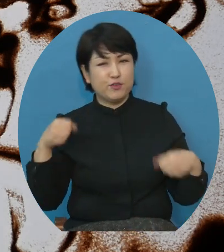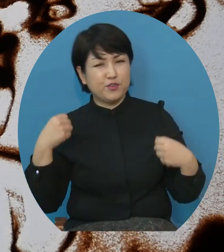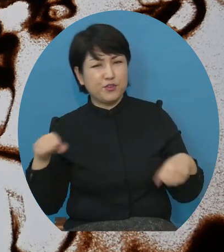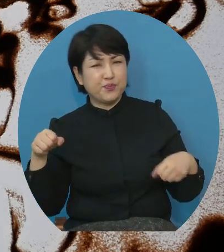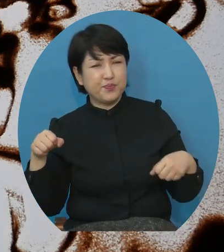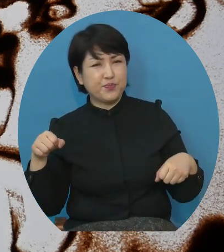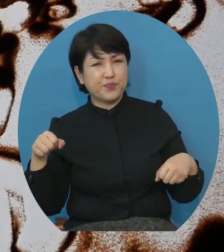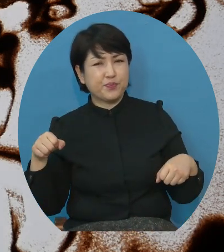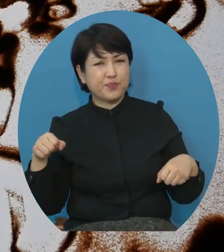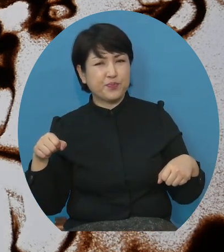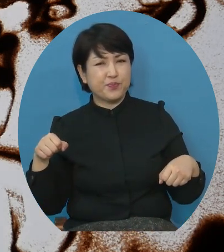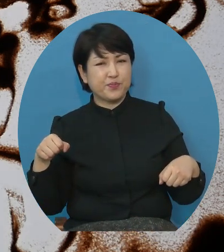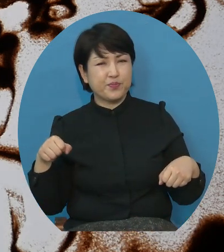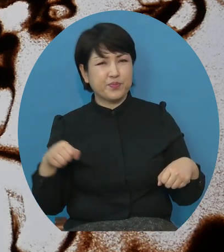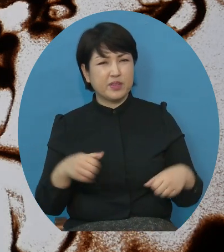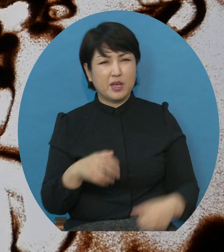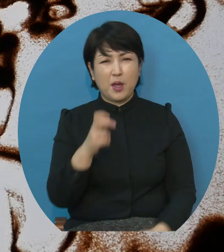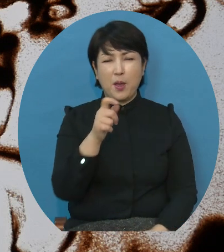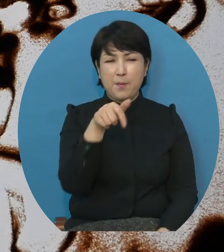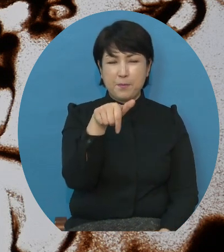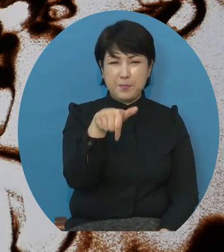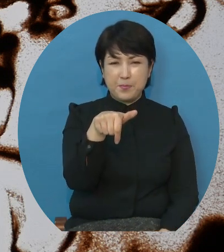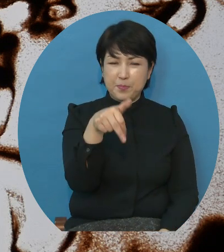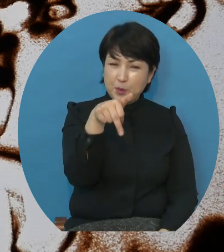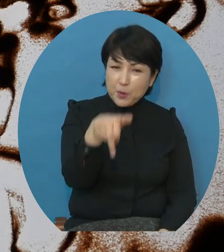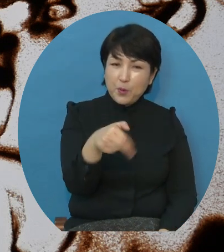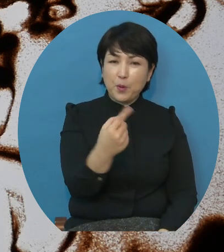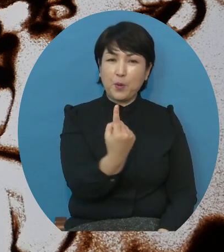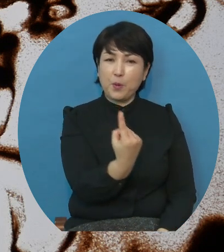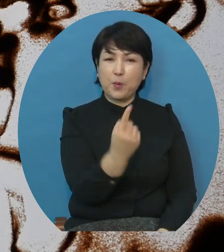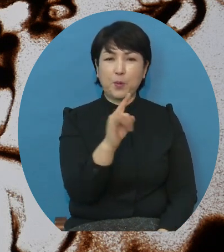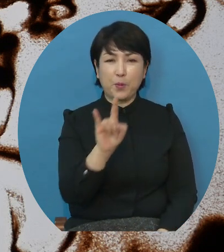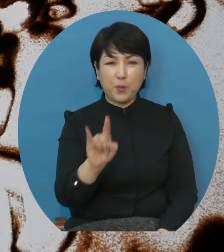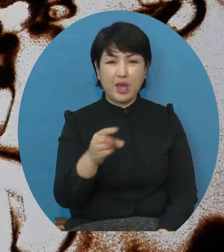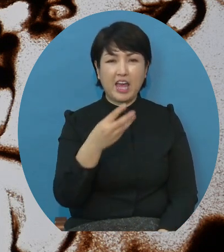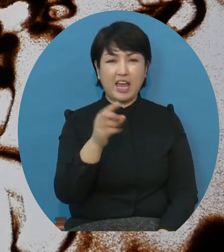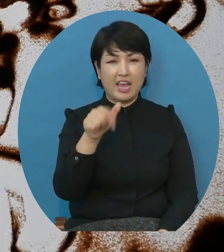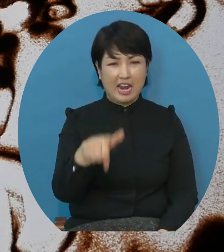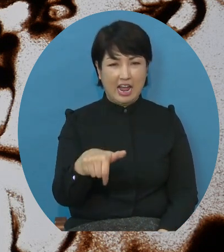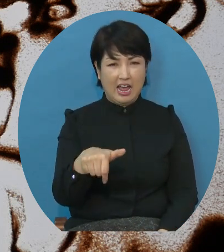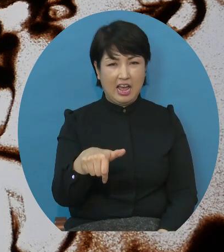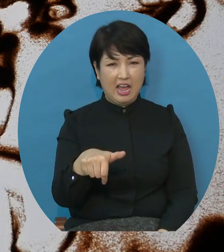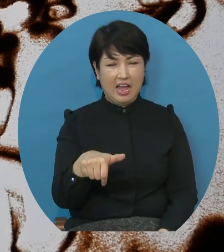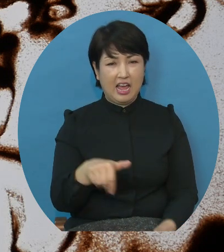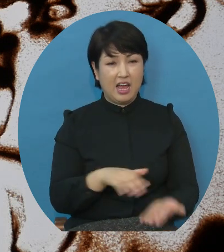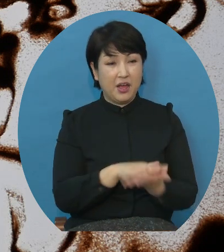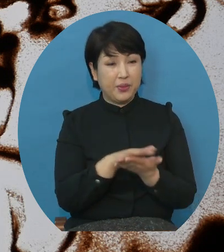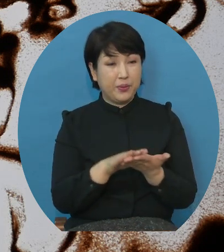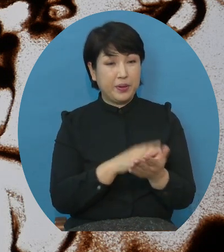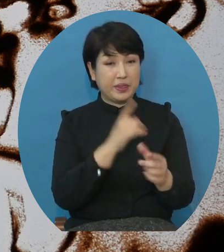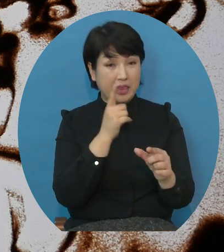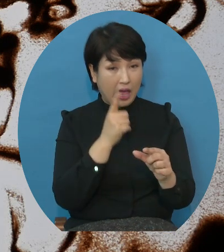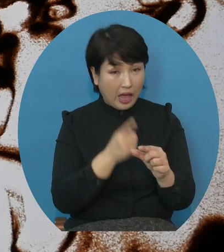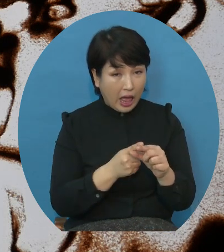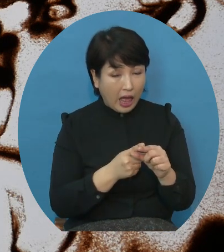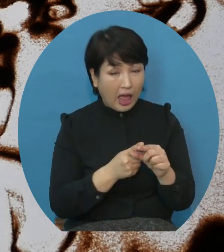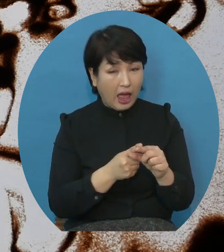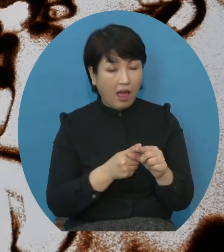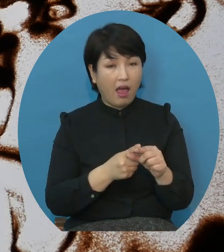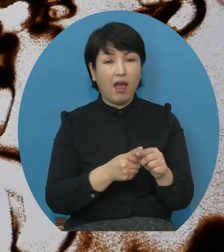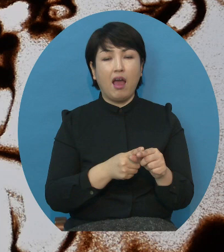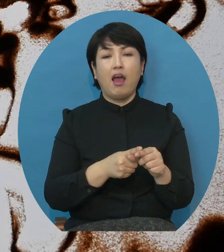이렇게 쾌락을 즐겨 뜯고 그러다 잘될 끼리 토론이